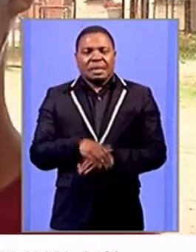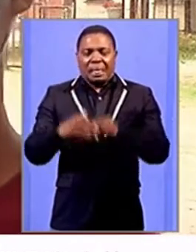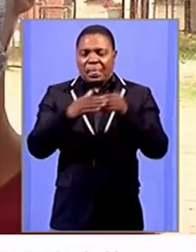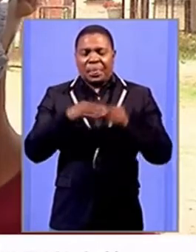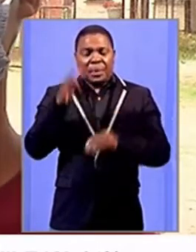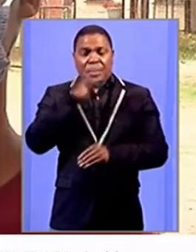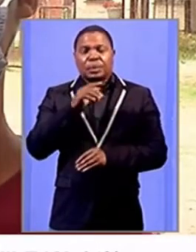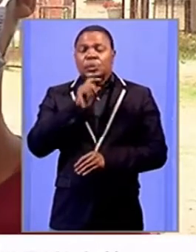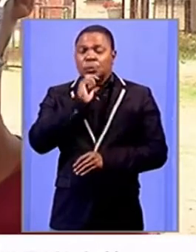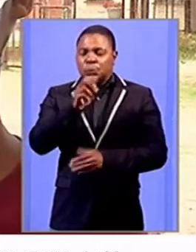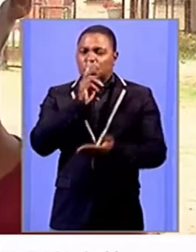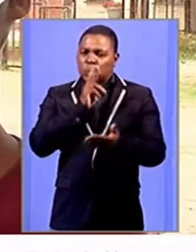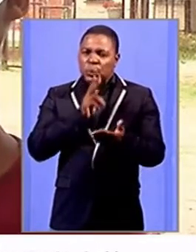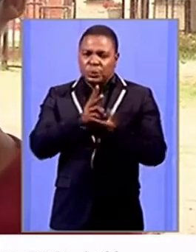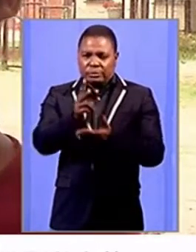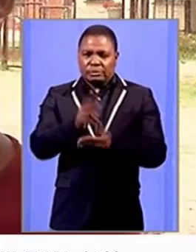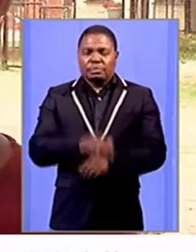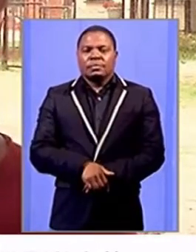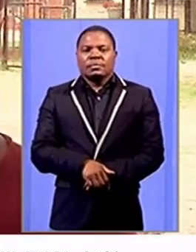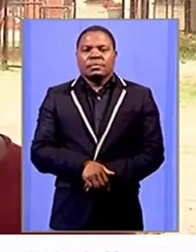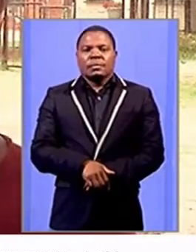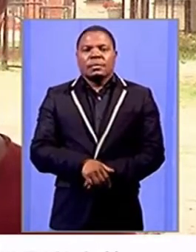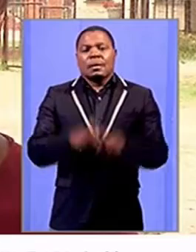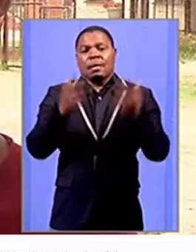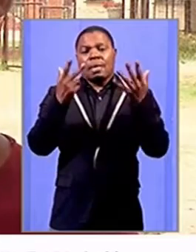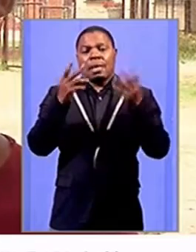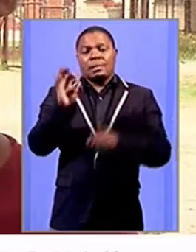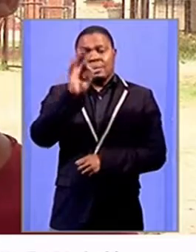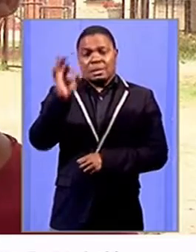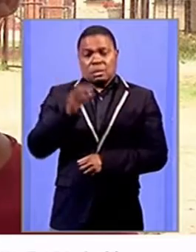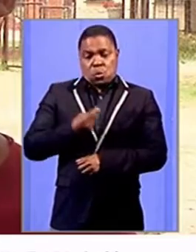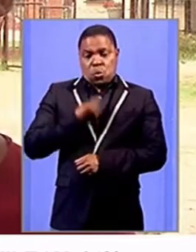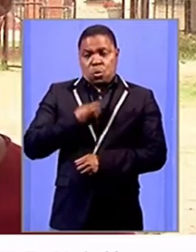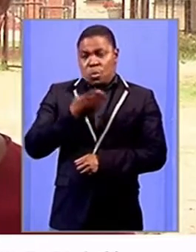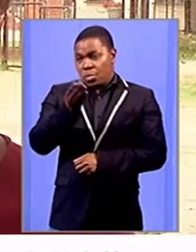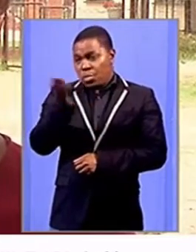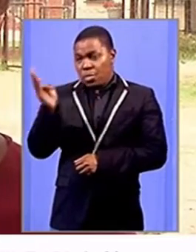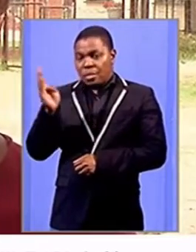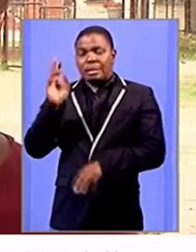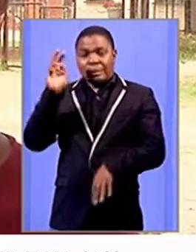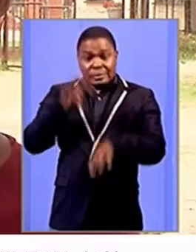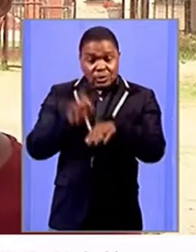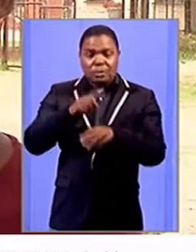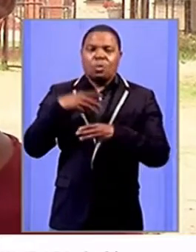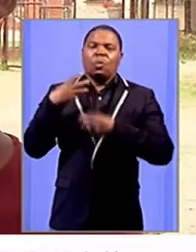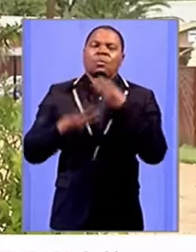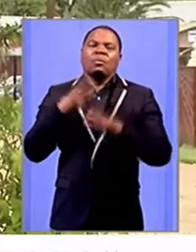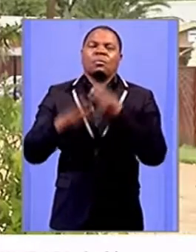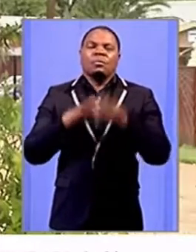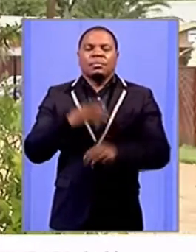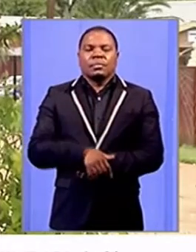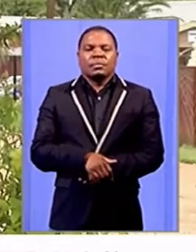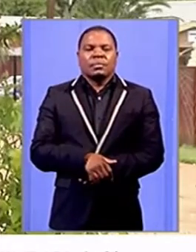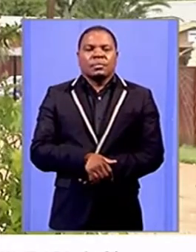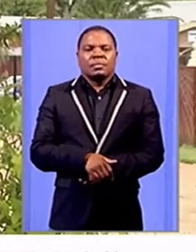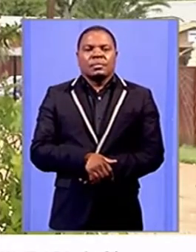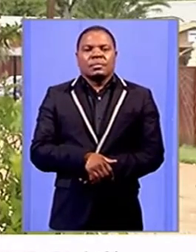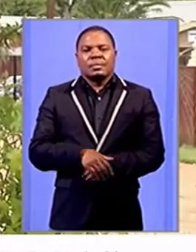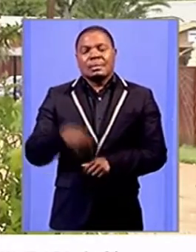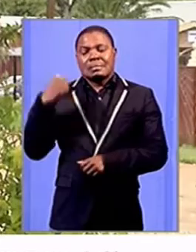bua nnete hela almost 80% ya basha ke bone ba eleng gore ba tlhoka ditiro nou yana. Masepala rona ya re